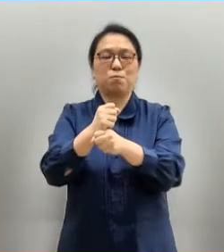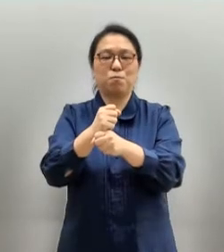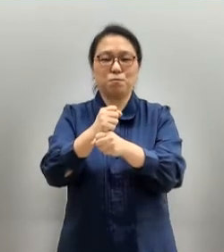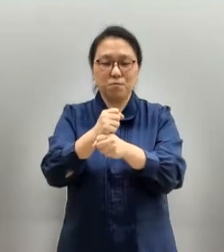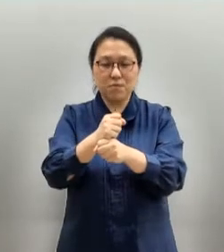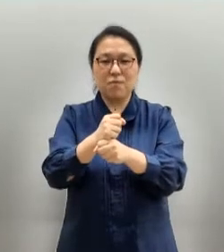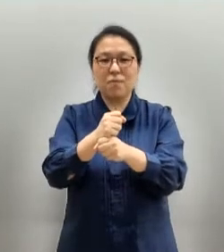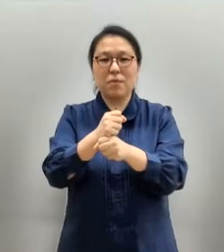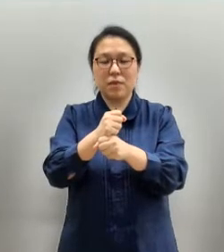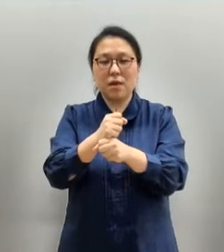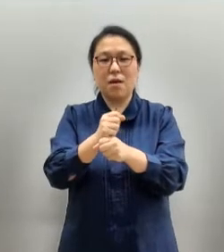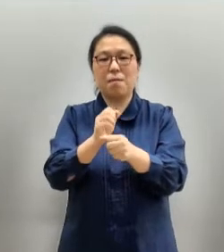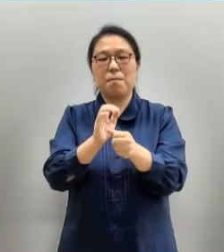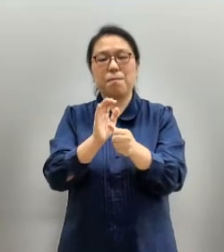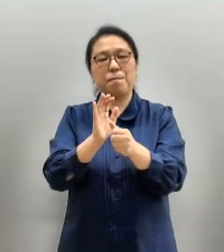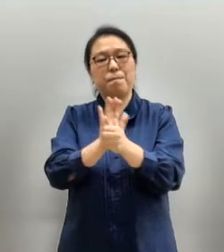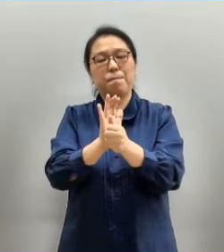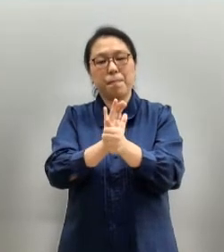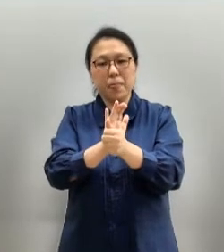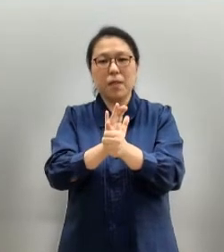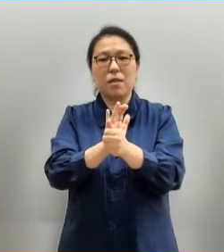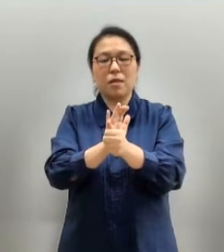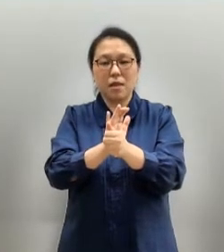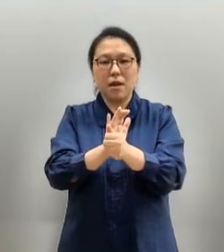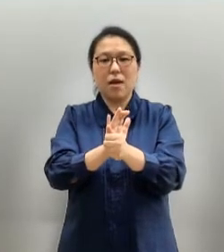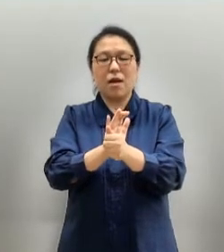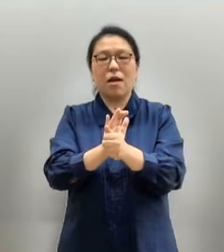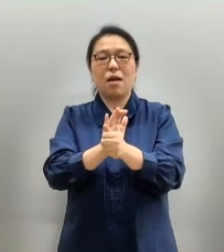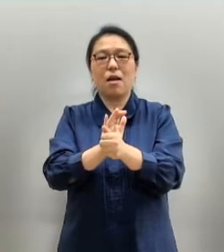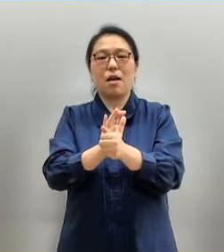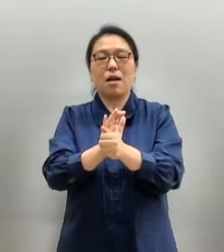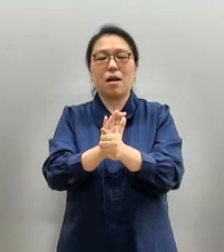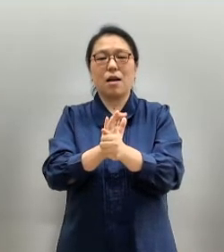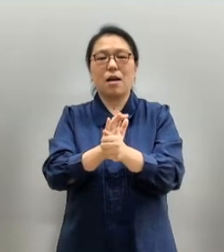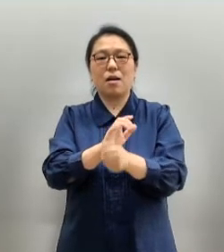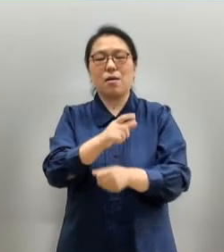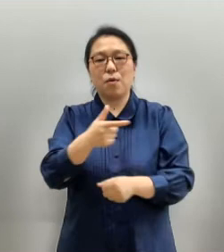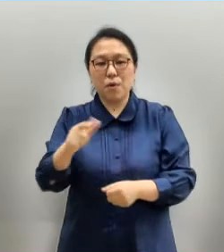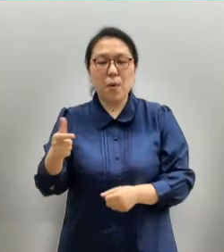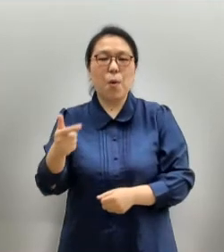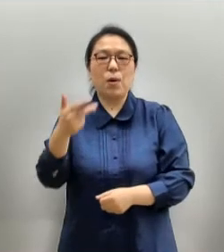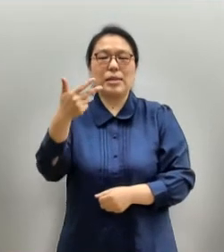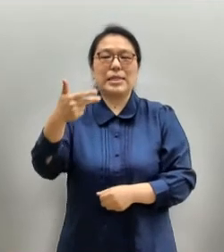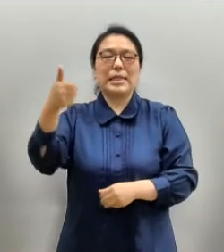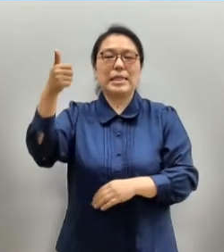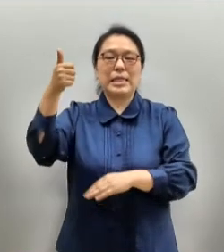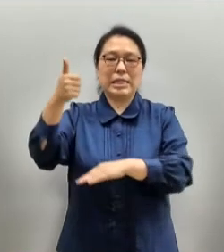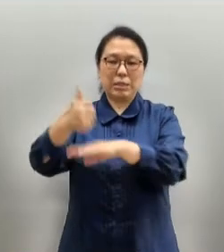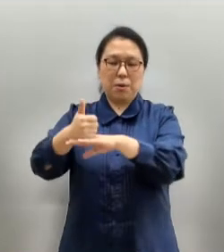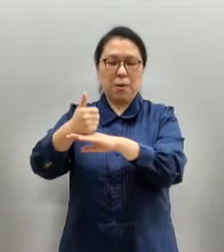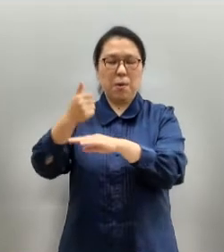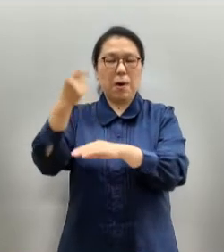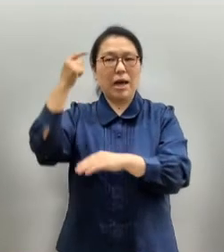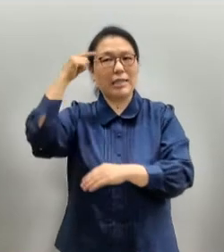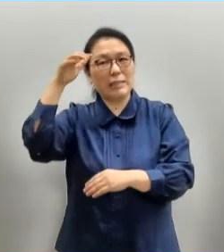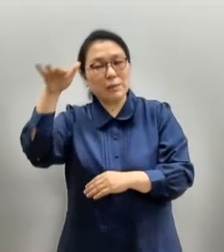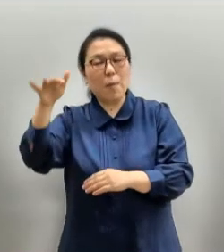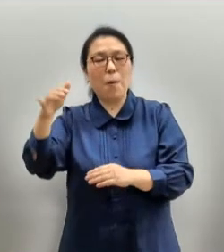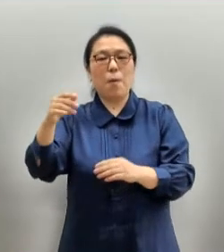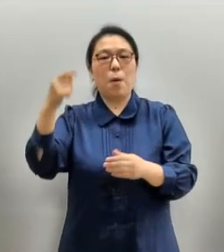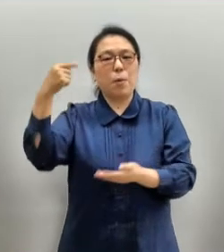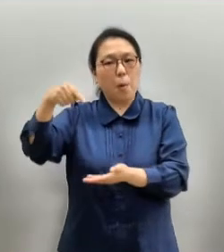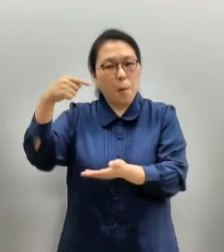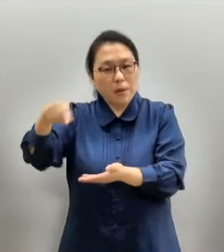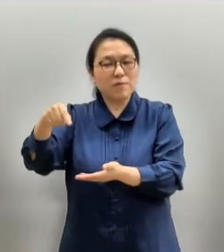一定の予算や人員をそこで生み出して、市長が求めている教育人づくり